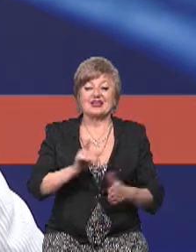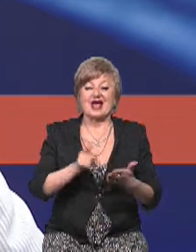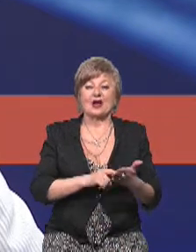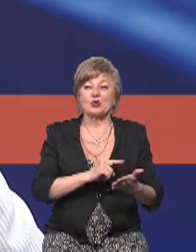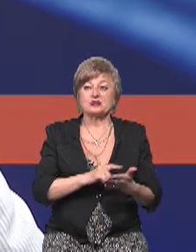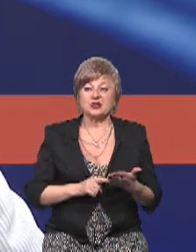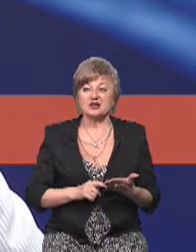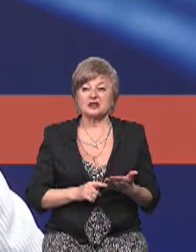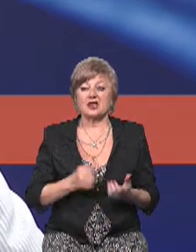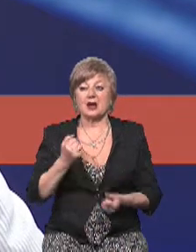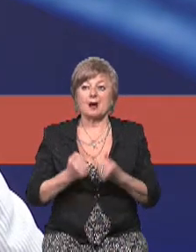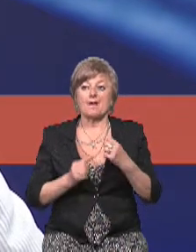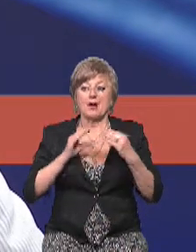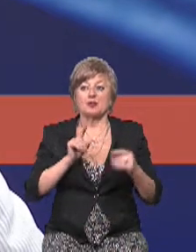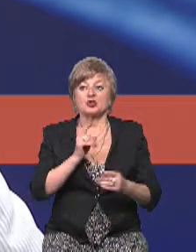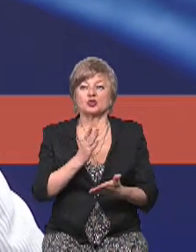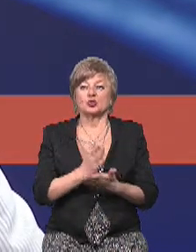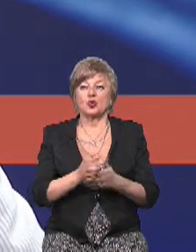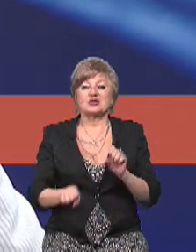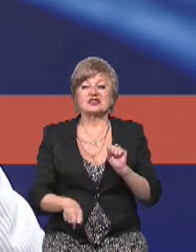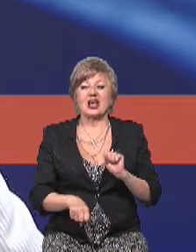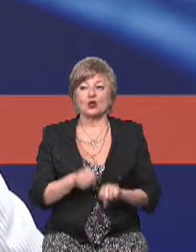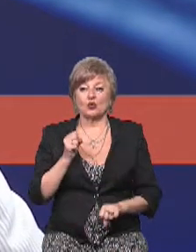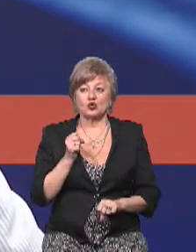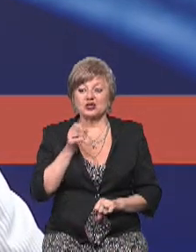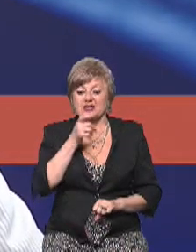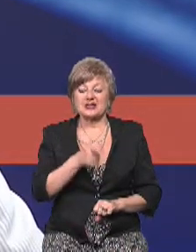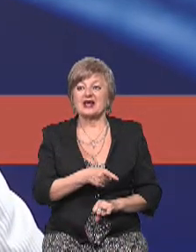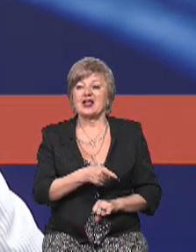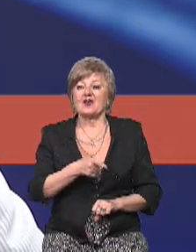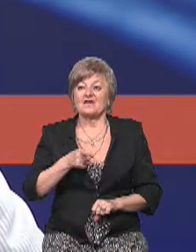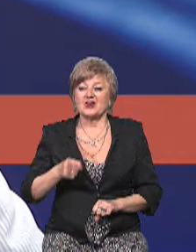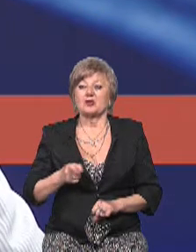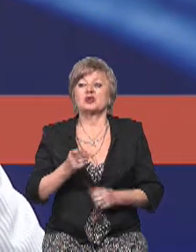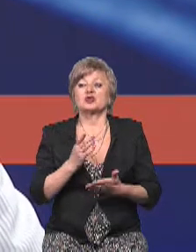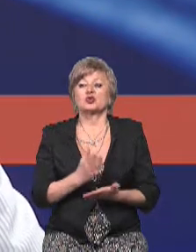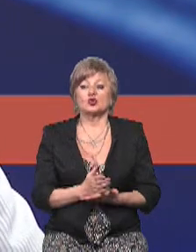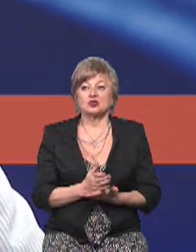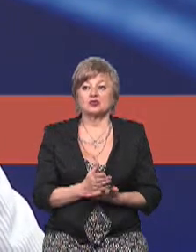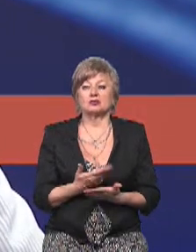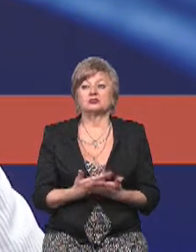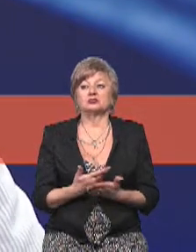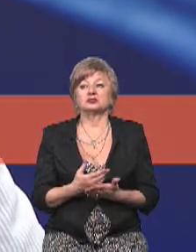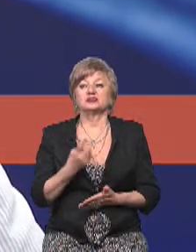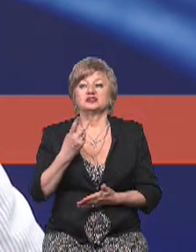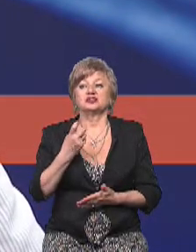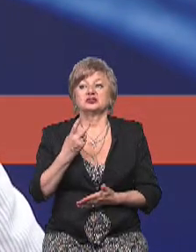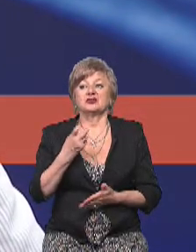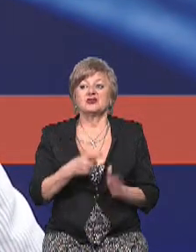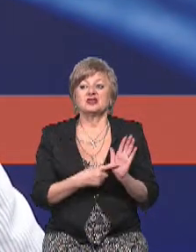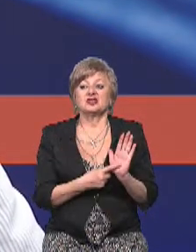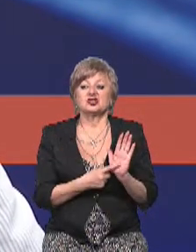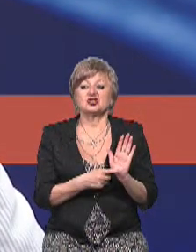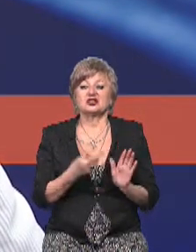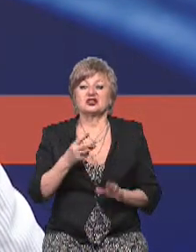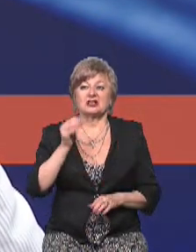нерозмитненими, залишилось автомобілі, які знаходились з порушенням термінів тимчасового ввезення або транзиту, порядку